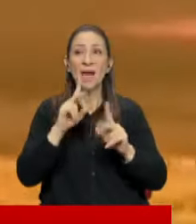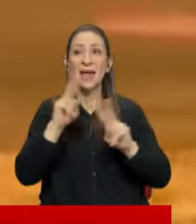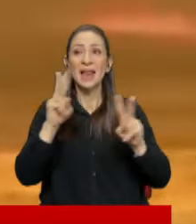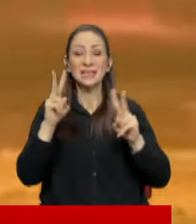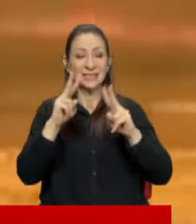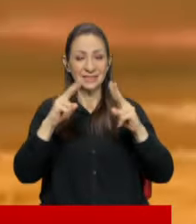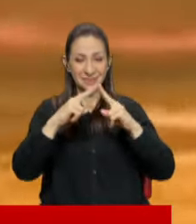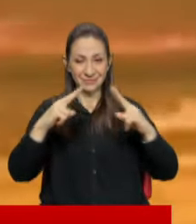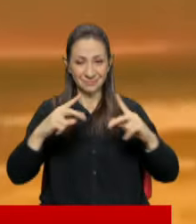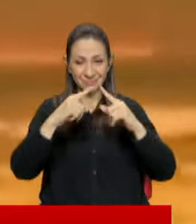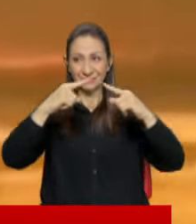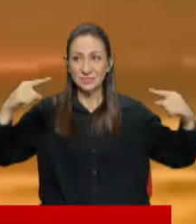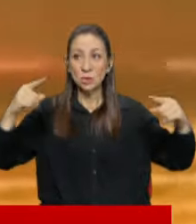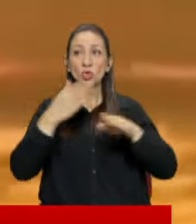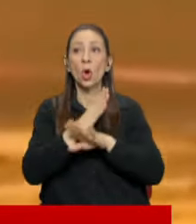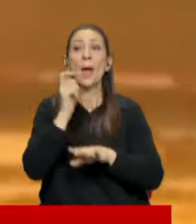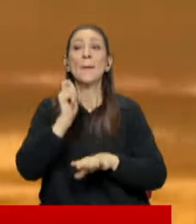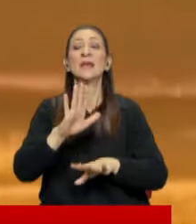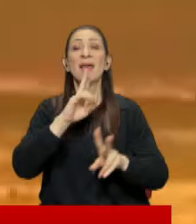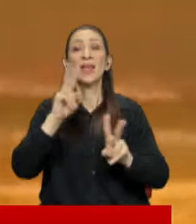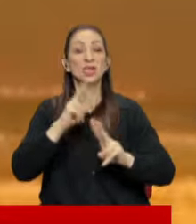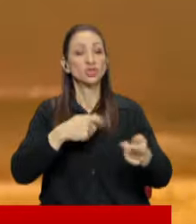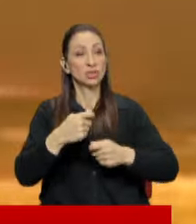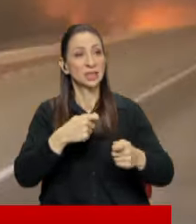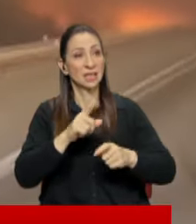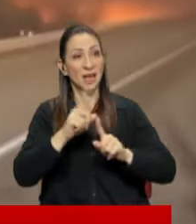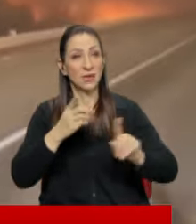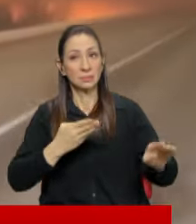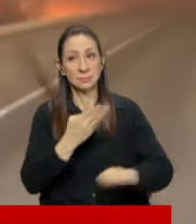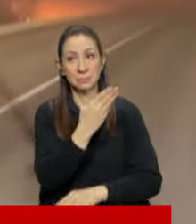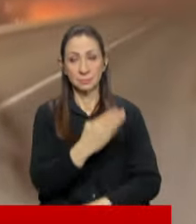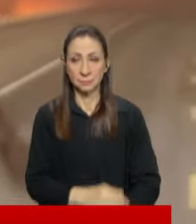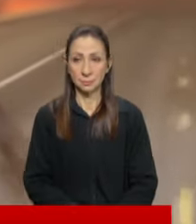elektrik hatlarını doğru çekmediği iddiasıyla enerji şirketine açıldı.